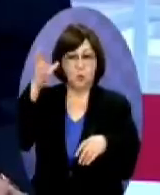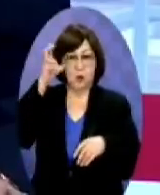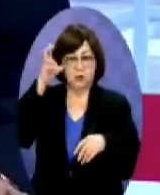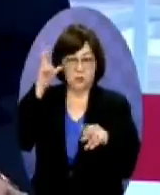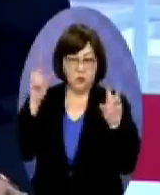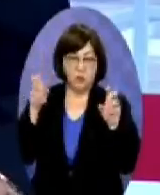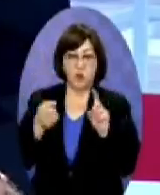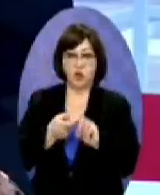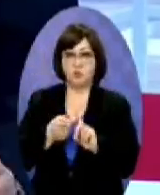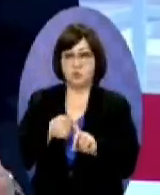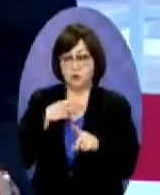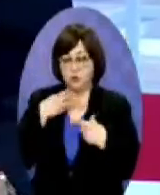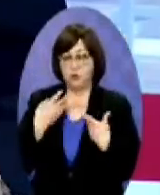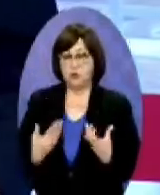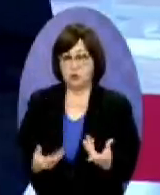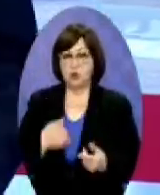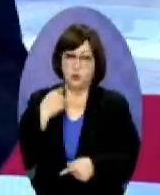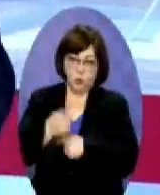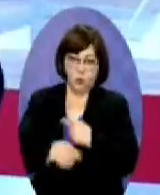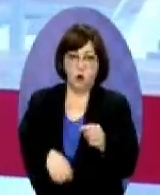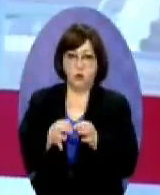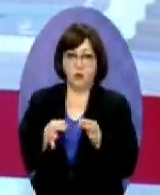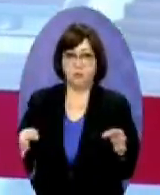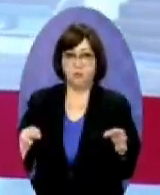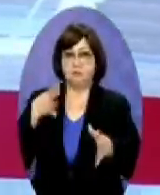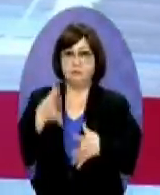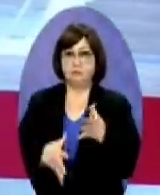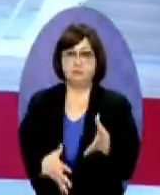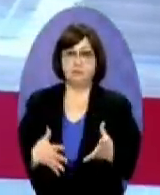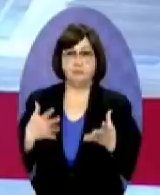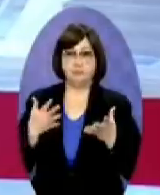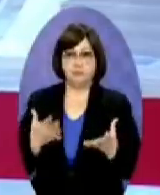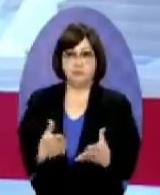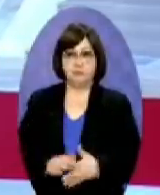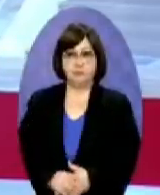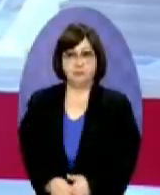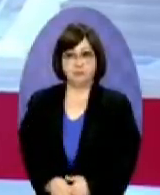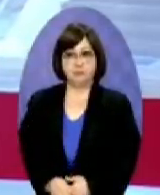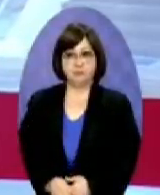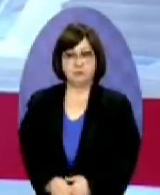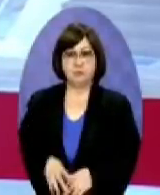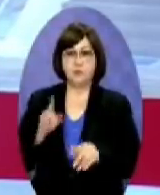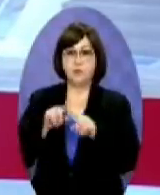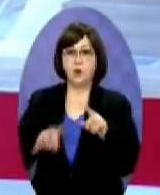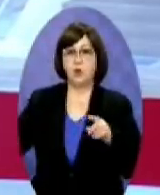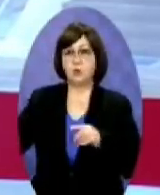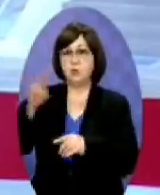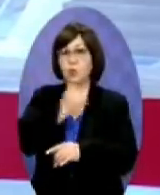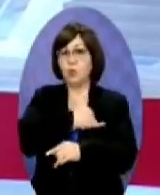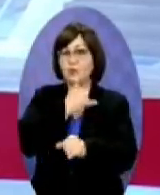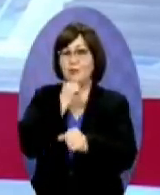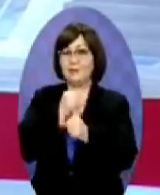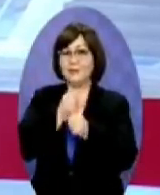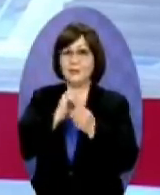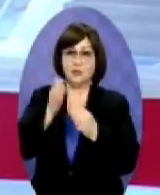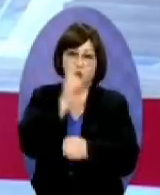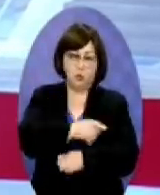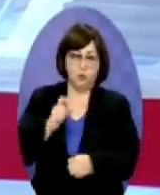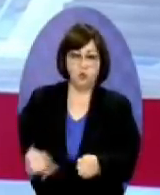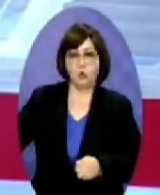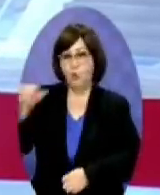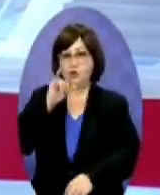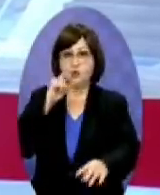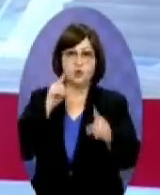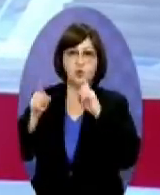хөндлөв. Эдгээр болон бус мэдээний дэлгэр хэрэгнгийг хүлээн авна уу? Орон нутгийн удирдах ажилтнуудын улсын зөвлөгөөн